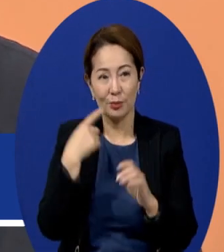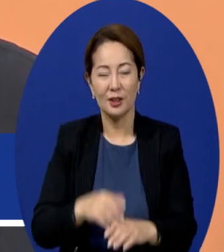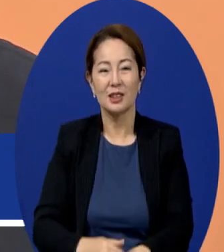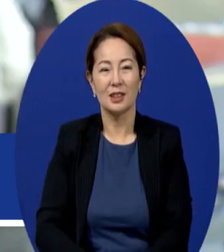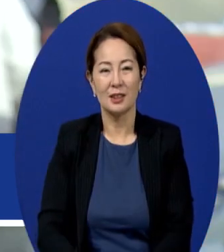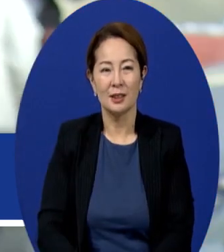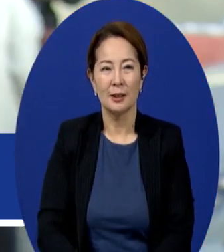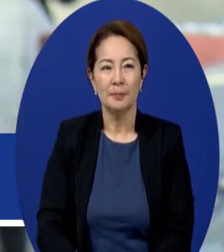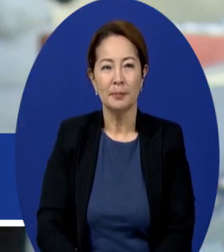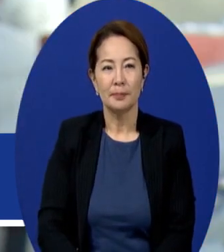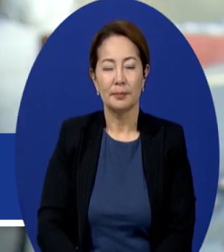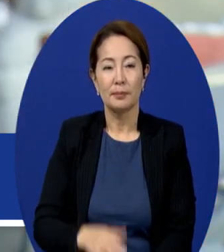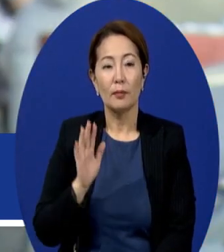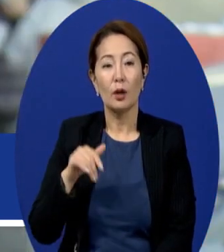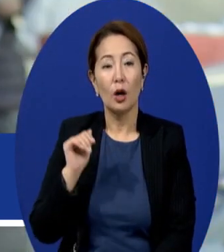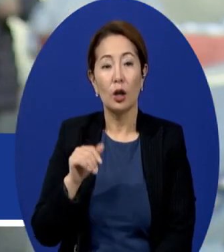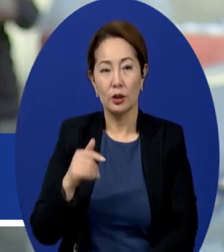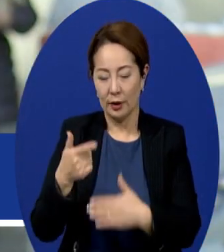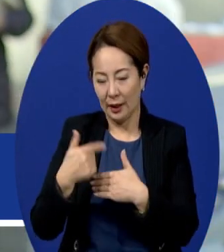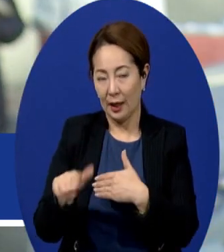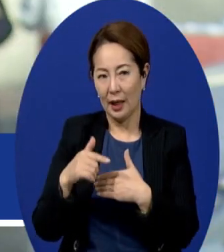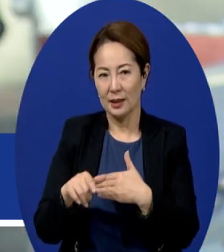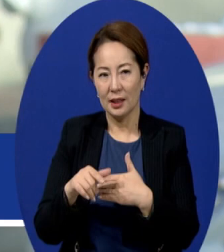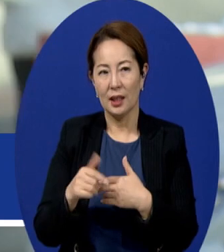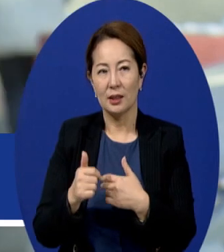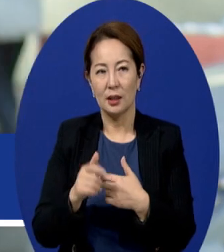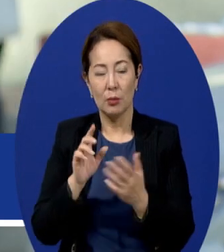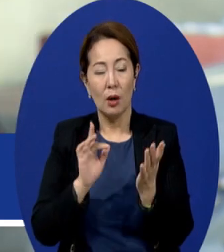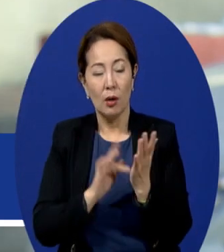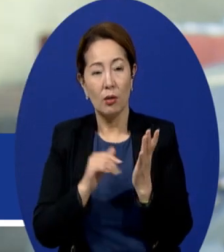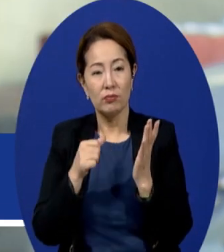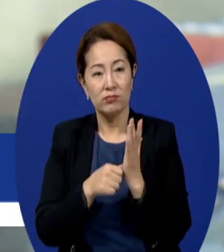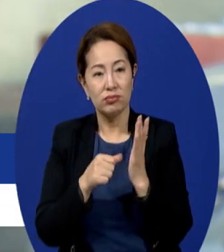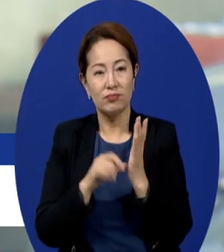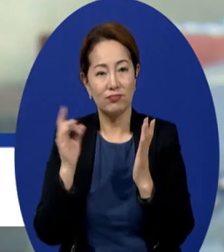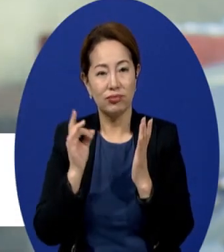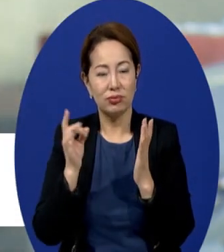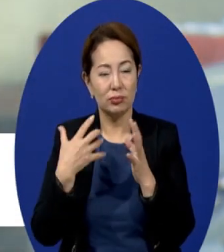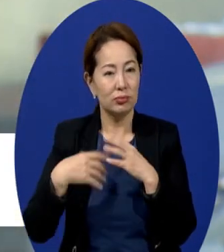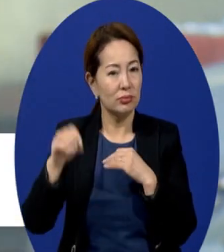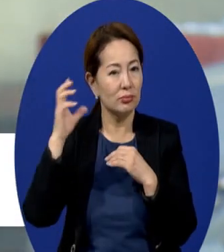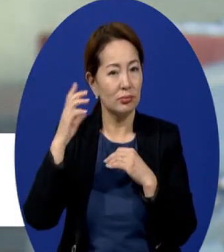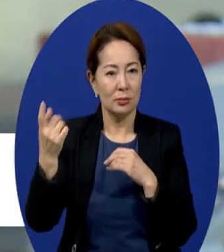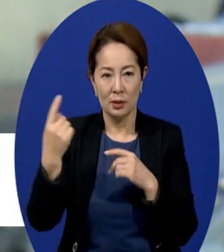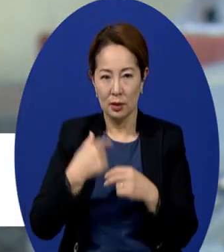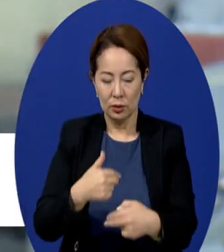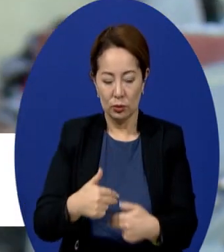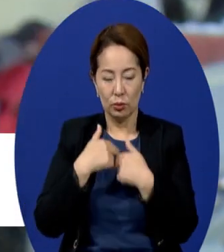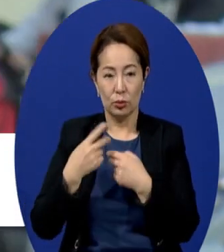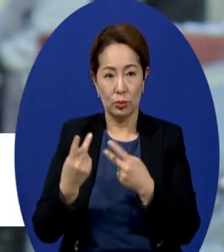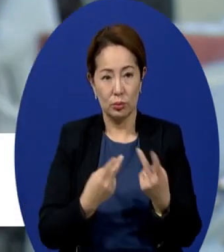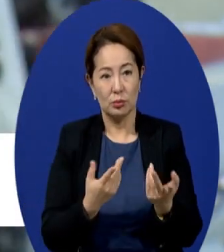тэгээ ер нь одоо нэг бас нэг гадна талдаа бас нэг иймэрхүү хонх байрлуулчвал одоо ямар нэгэн үйлсүүлэх гэж